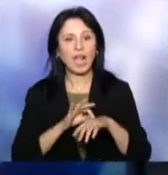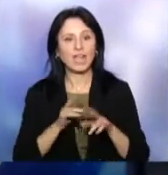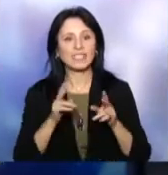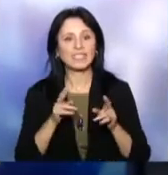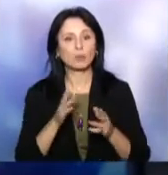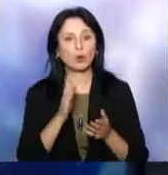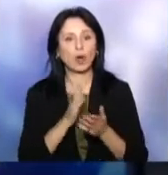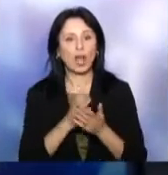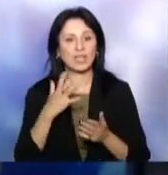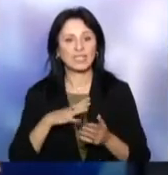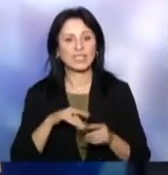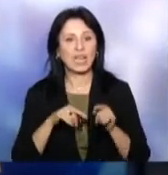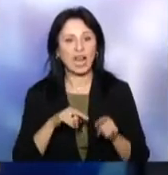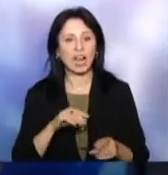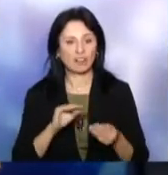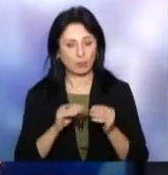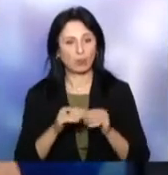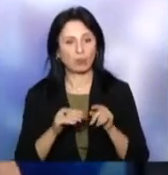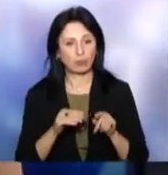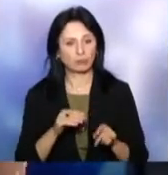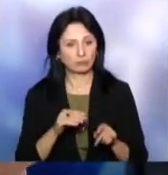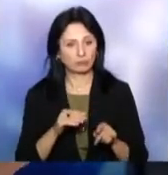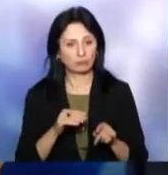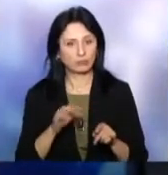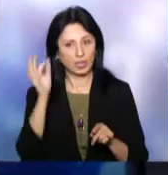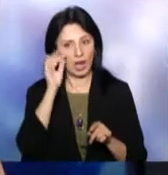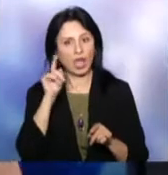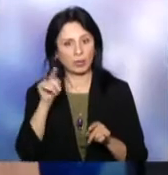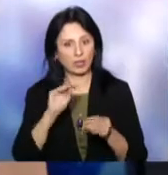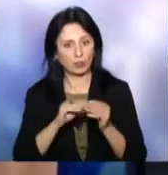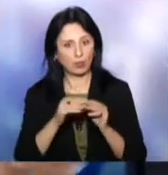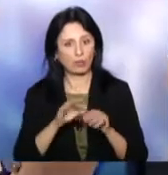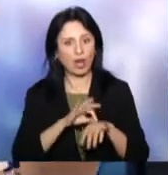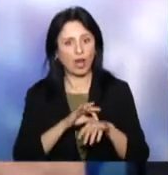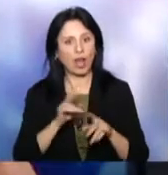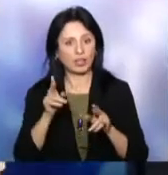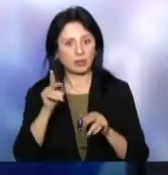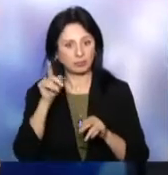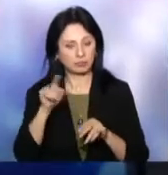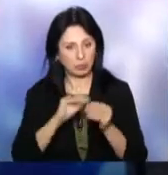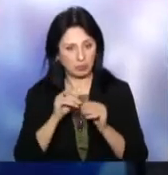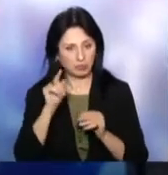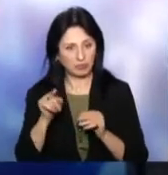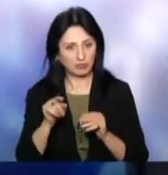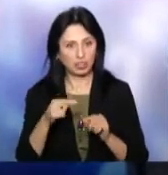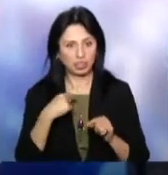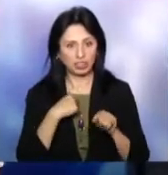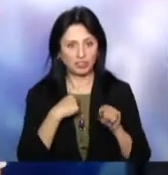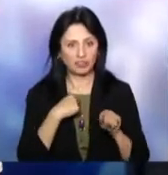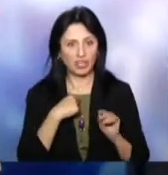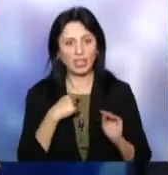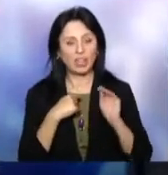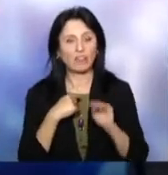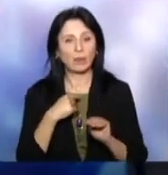არის საქართველოსთვის პრობლემა. იგივე იყო მაგათად გერმანიისთვის, კანის კიბო არის გერმანიისთვის პრობლემა და ჩვენ ამას